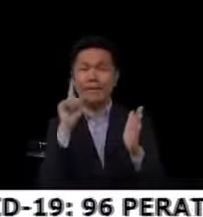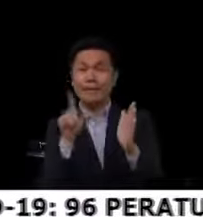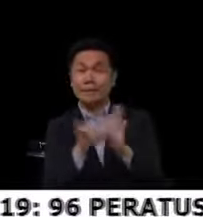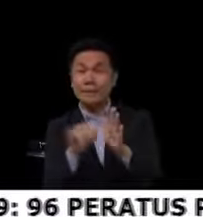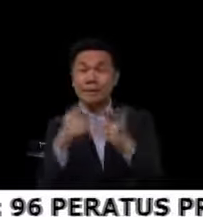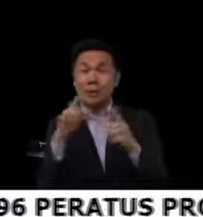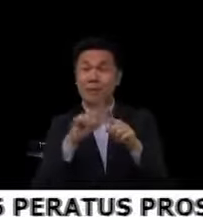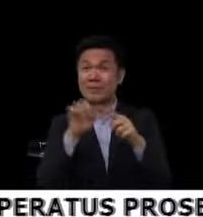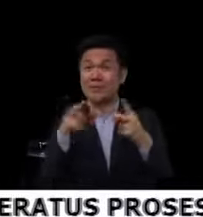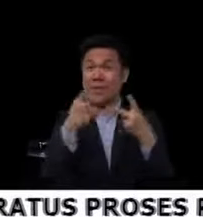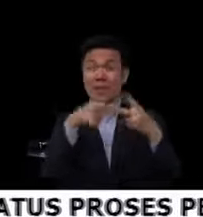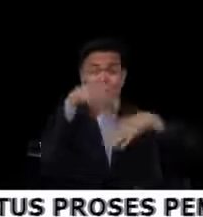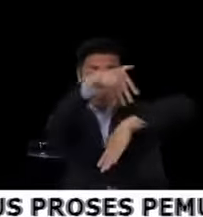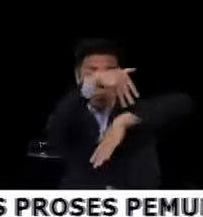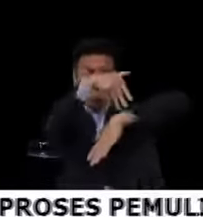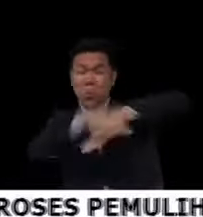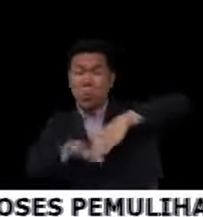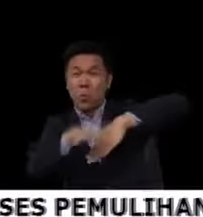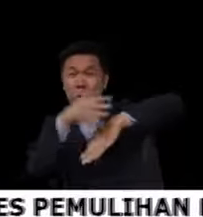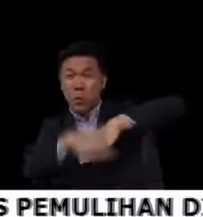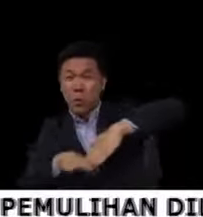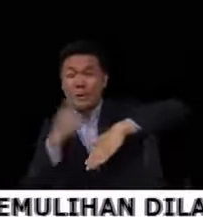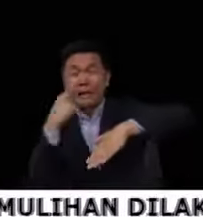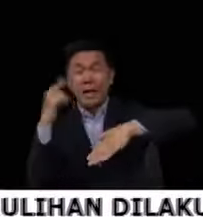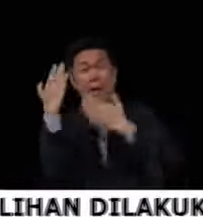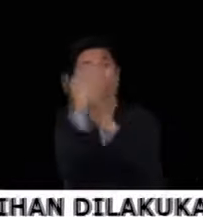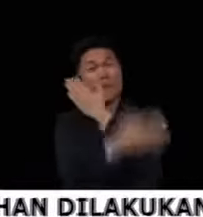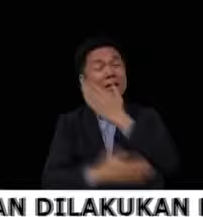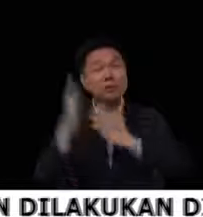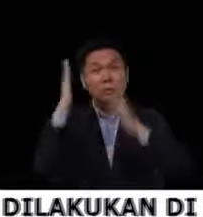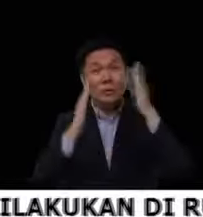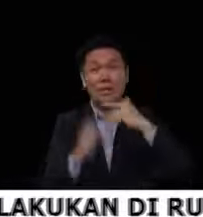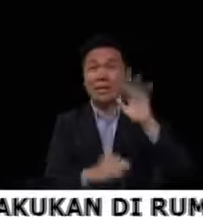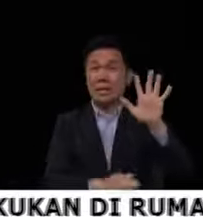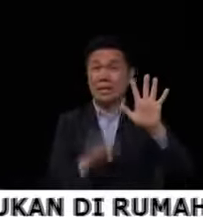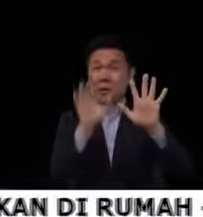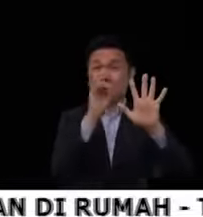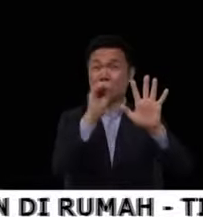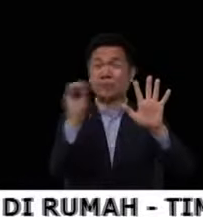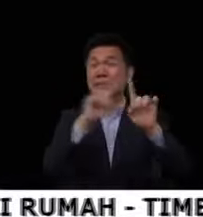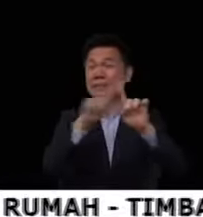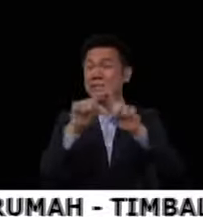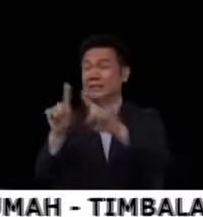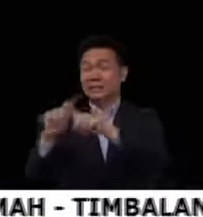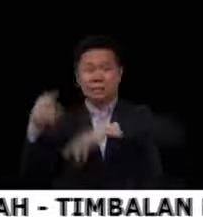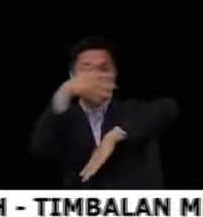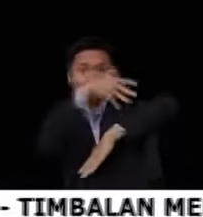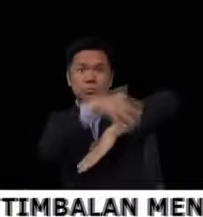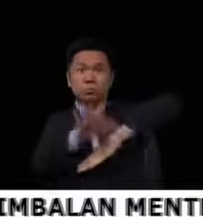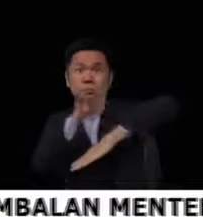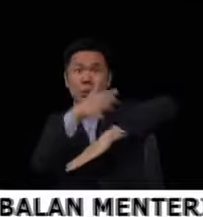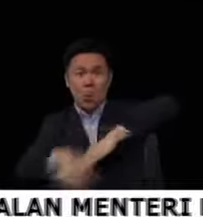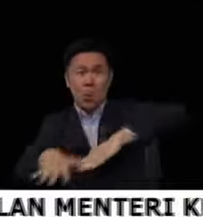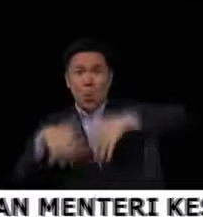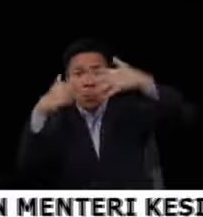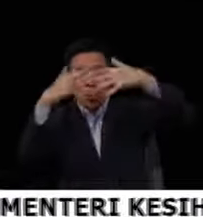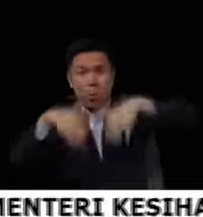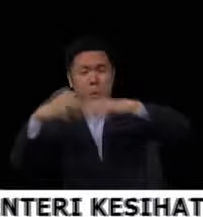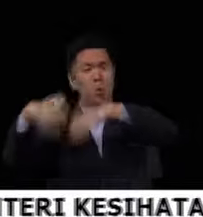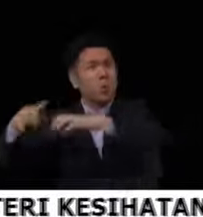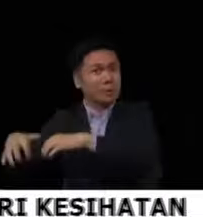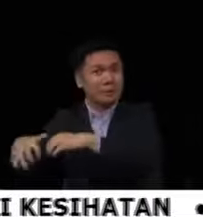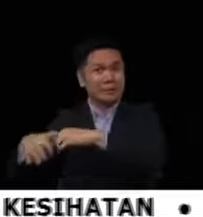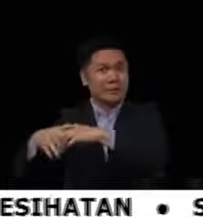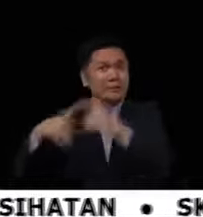kerusakan culun culun saja keseluruhan di Malaysia ini lebih uang 500 lebih turun yang runtuh mata